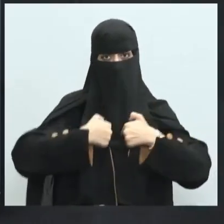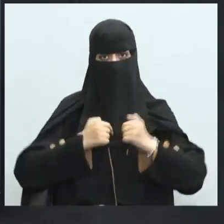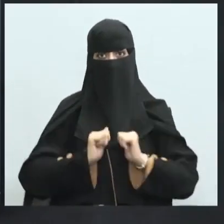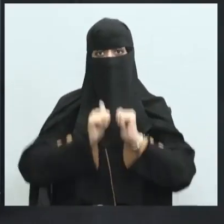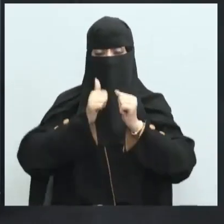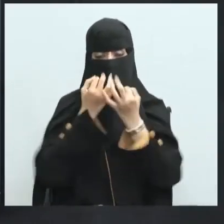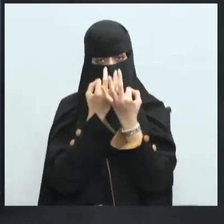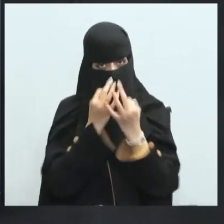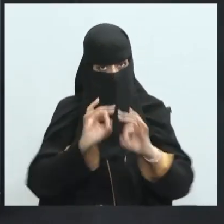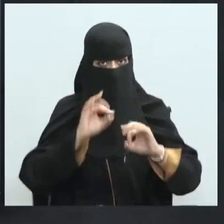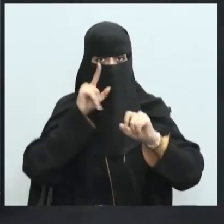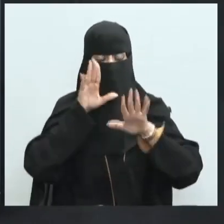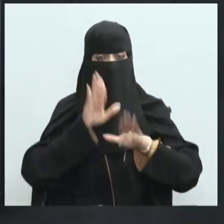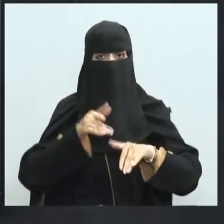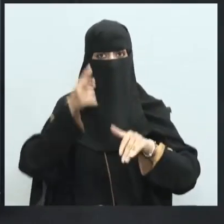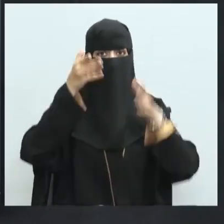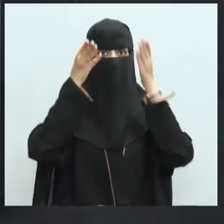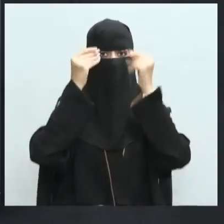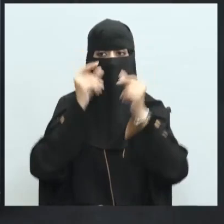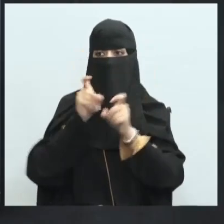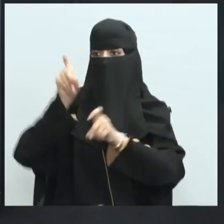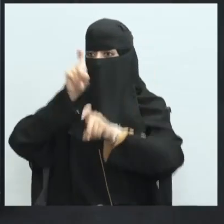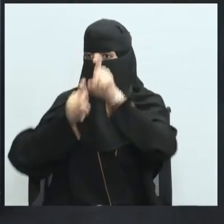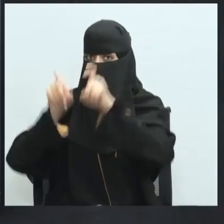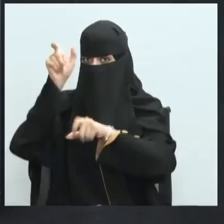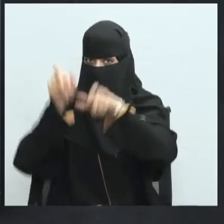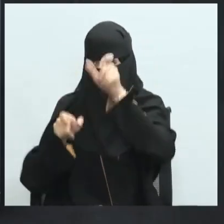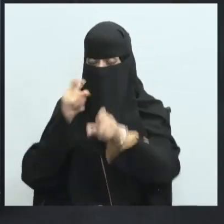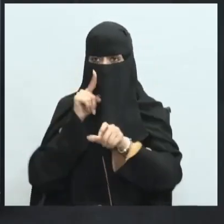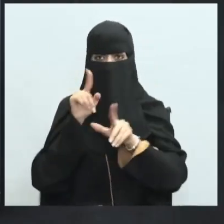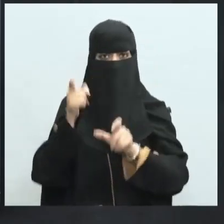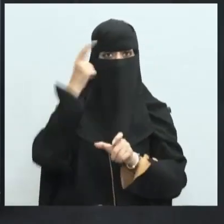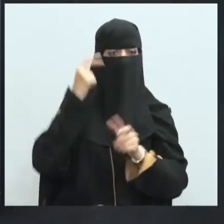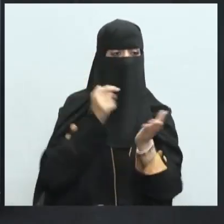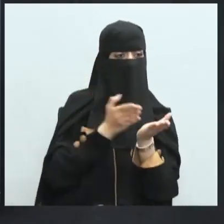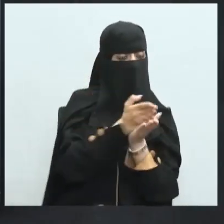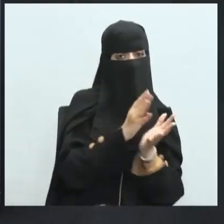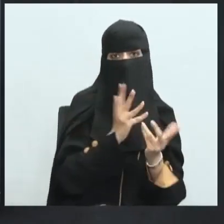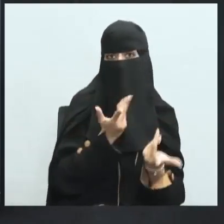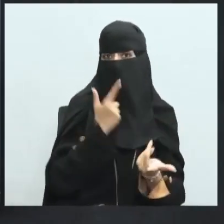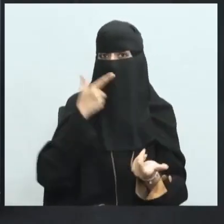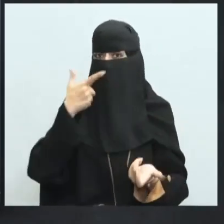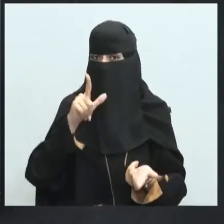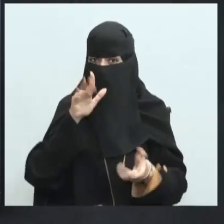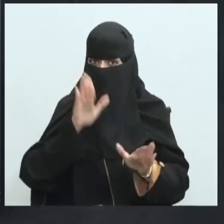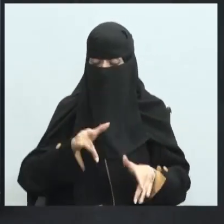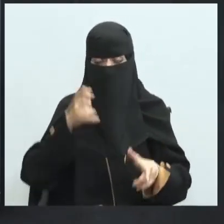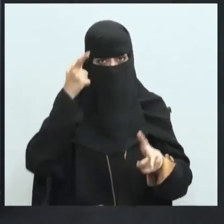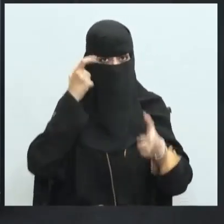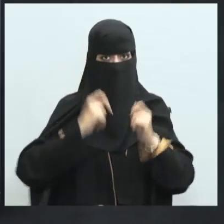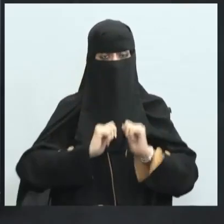تاما وحين ما تسال الاخرين فانت قد قطعت على نفسك شوطا كبيرا في المعرفه